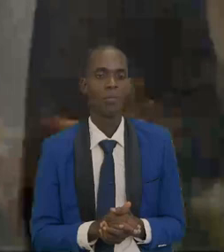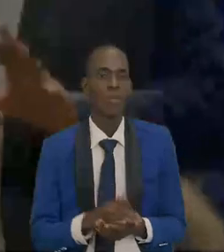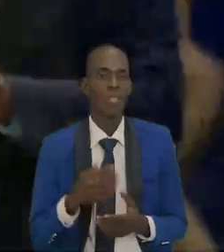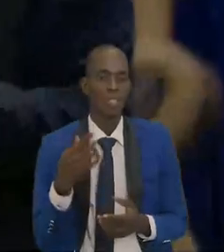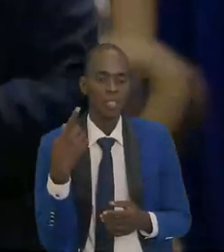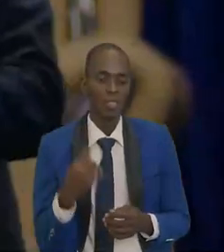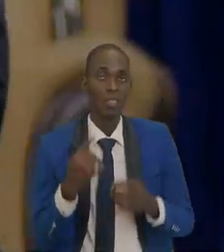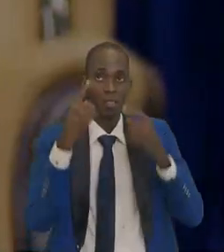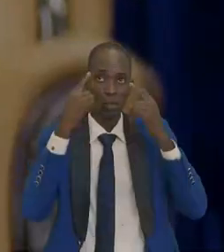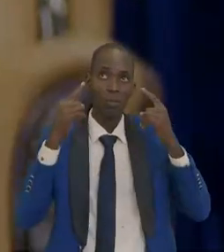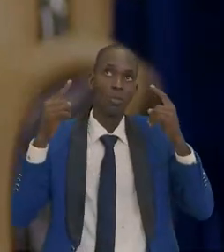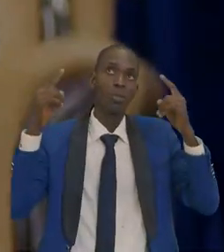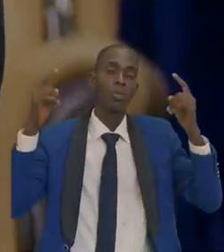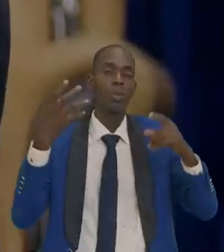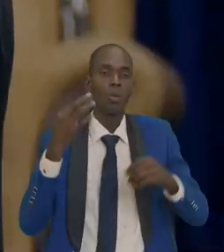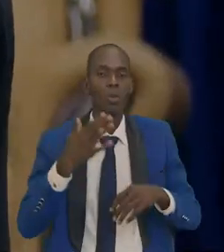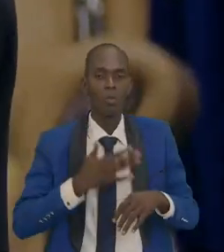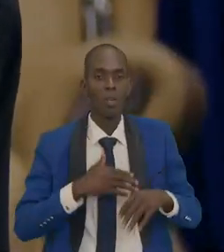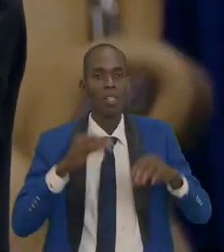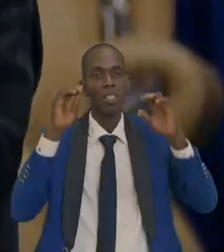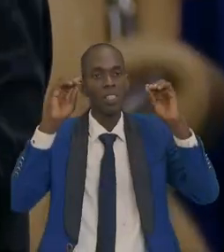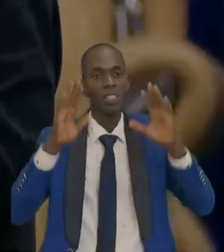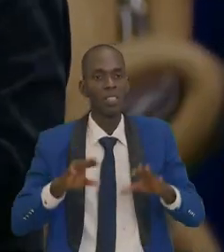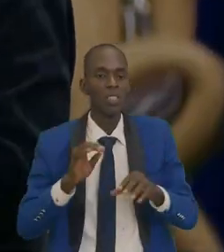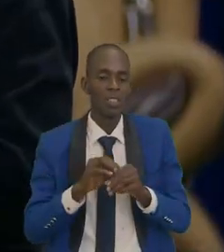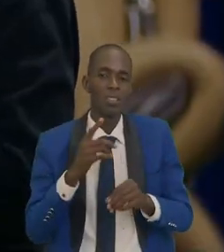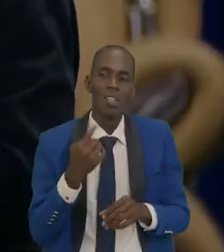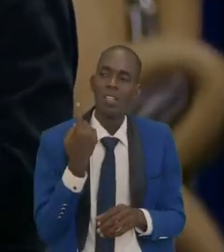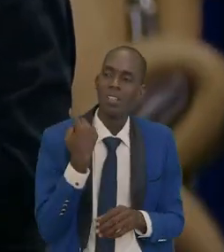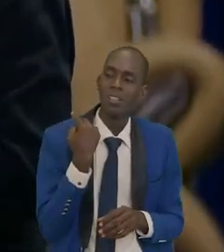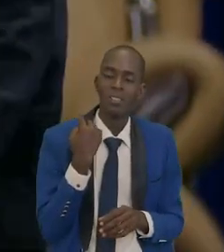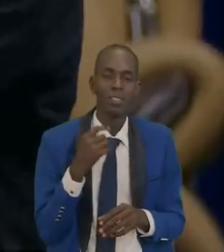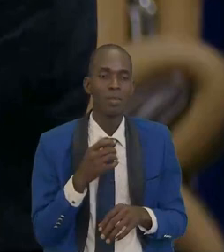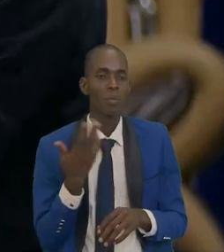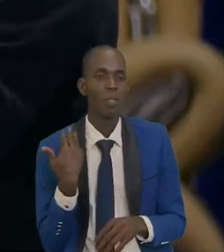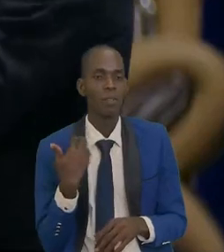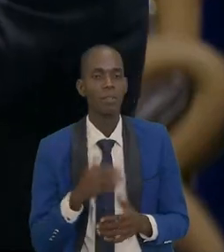Les réalisations de mes enseignants dans le passé récent.